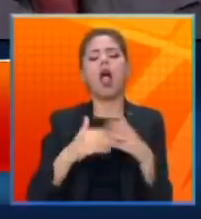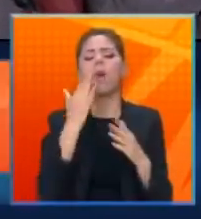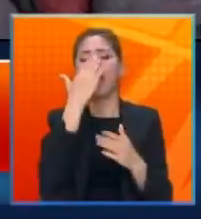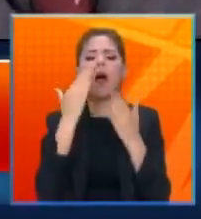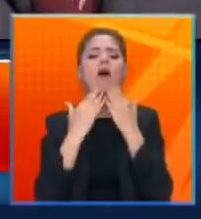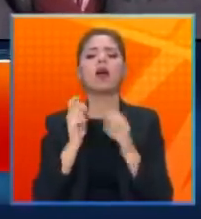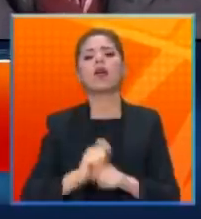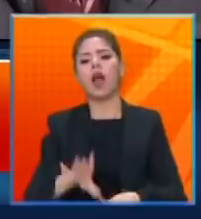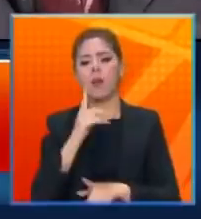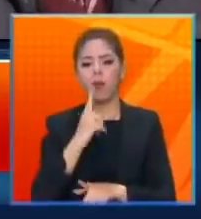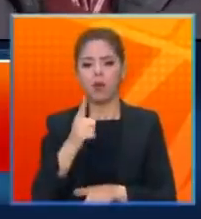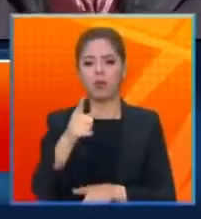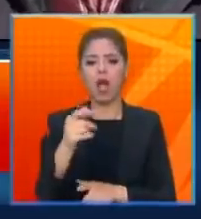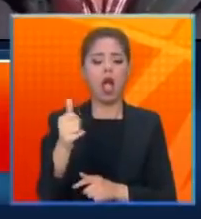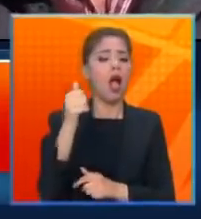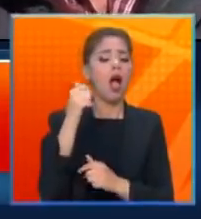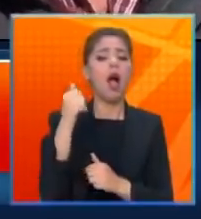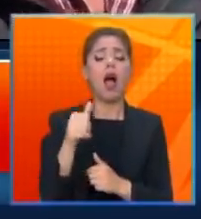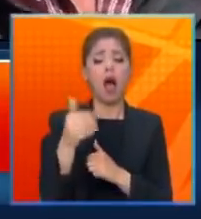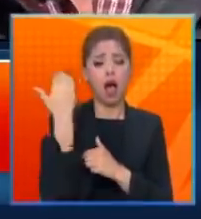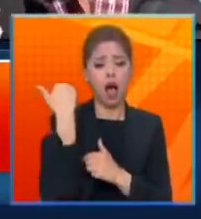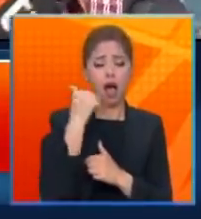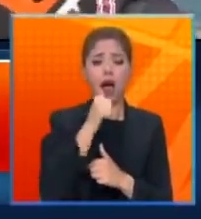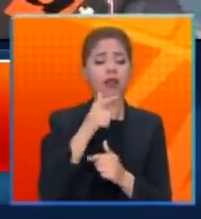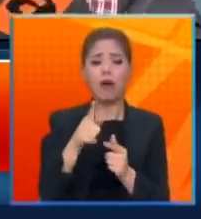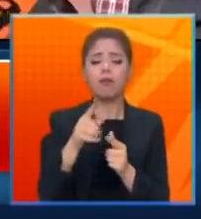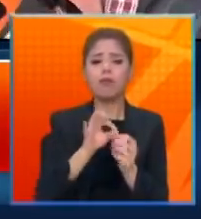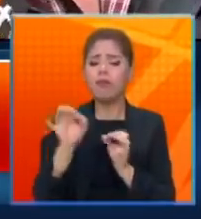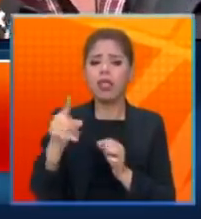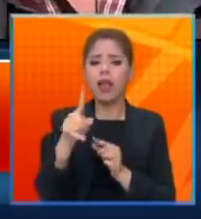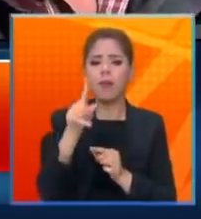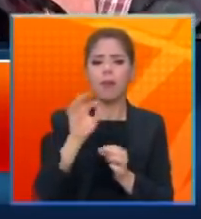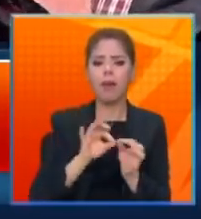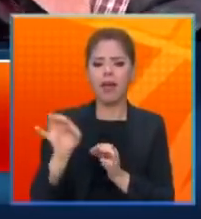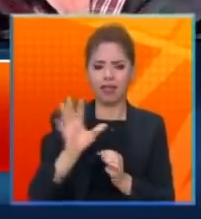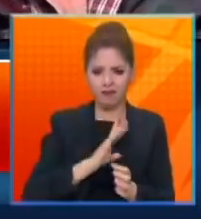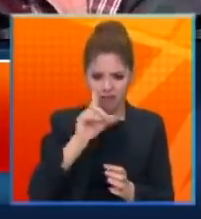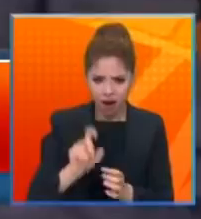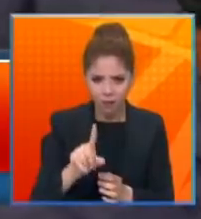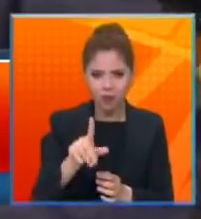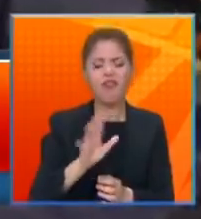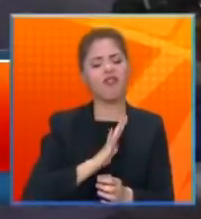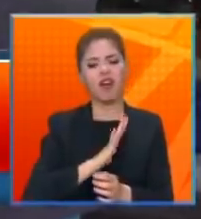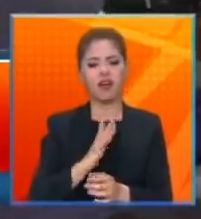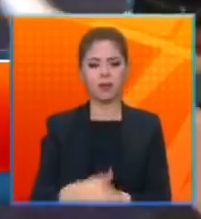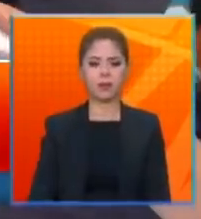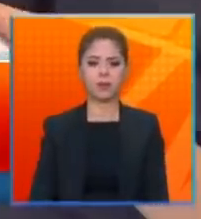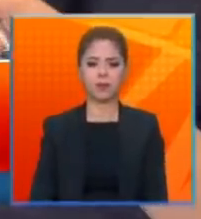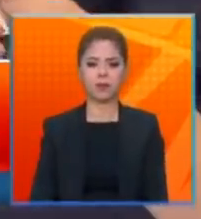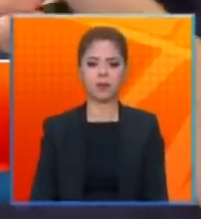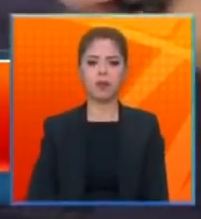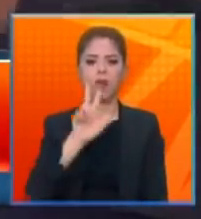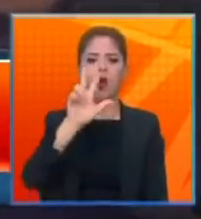Ya, kaç durum. Metre var arkanızdaki beyefendiyle şu an aranızda? Bir metre diyorum. Var mı? Var.